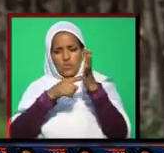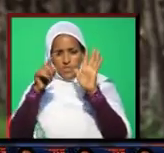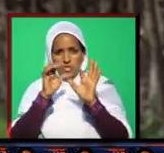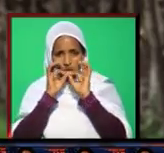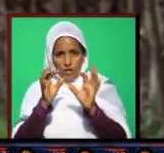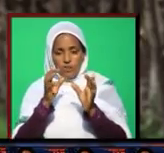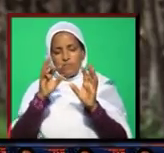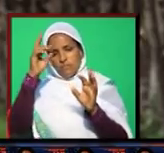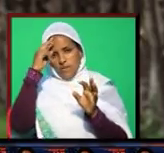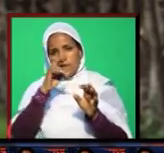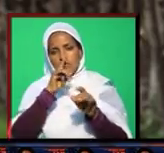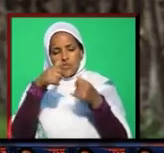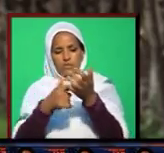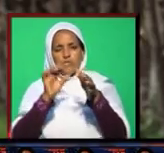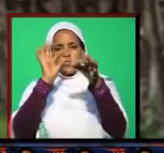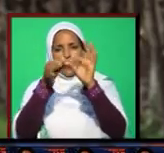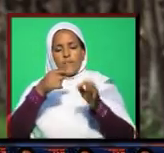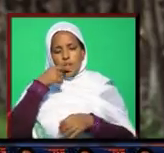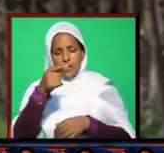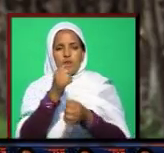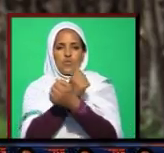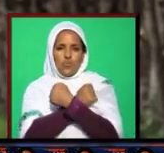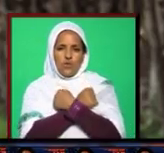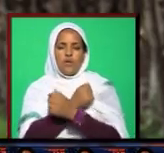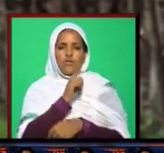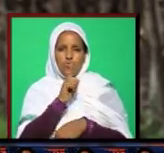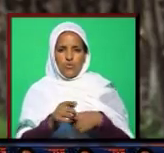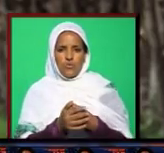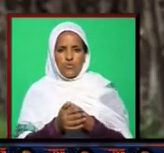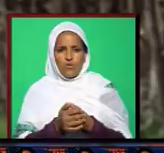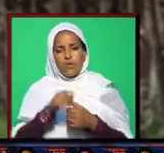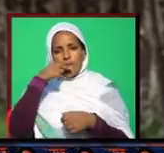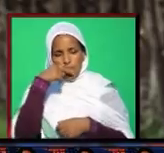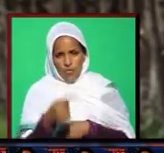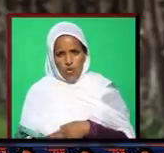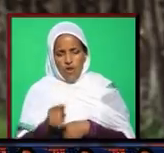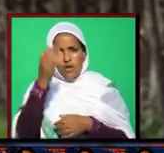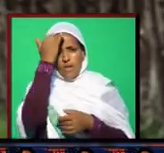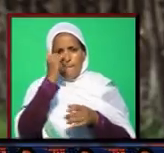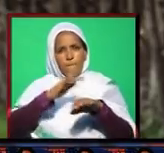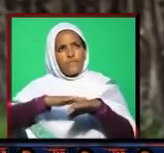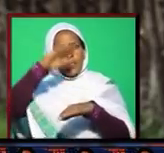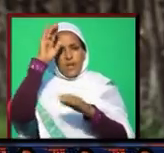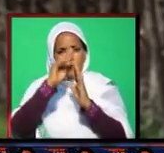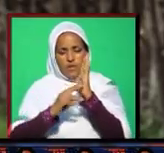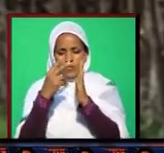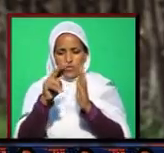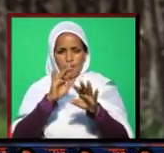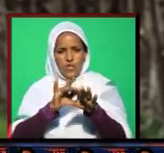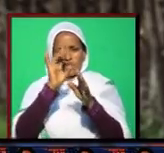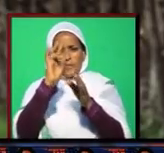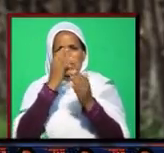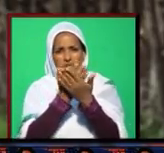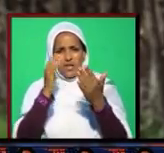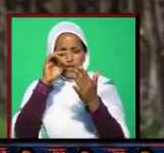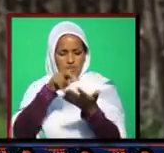ነገር ስለሌለ በትርጓሜ ሊነገር ወዳለው ብሏል። ለምን ከላይ ከምዕራፍ 12 ሰባት ነገሮችን